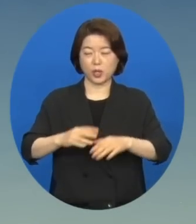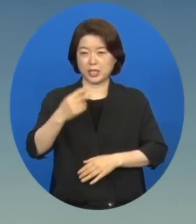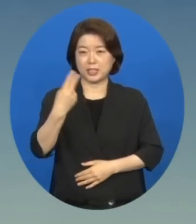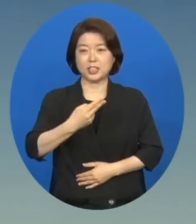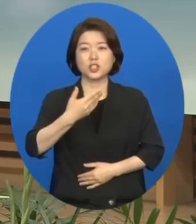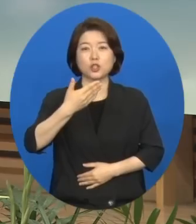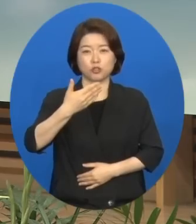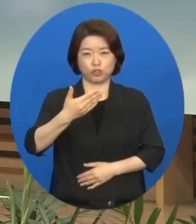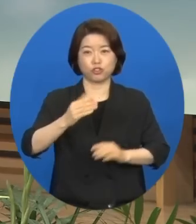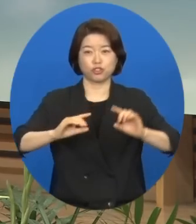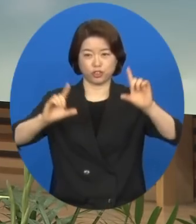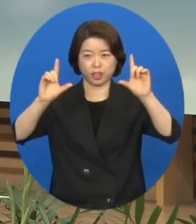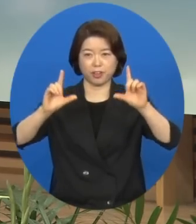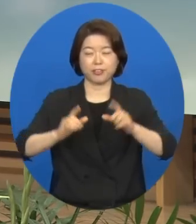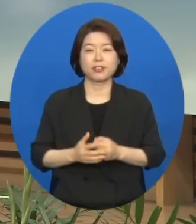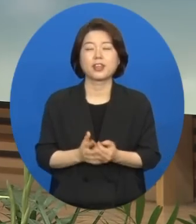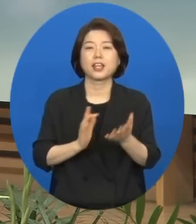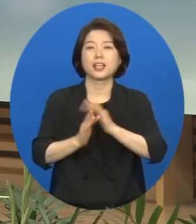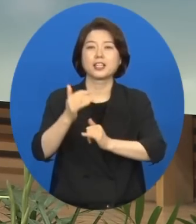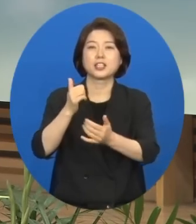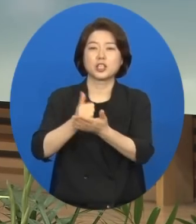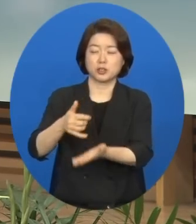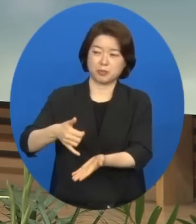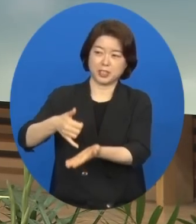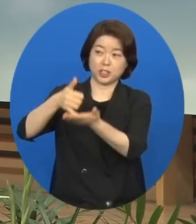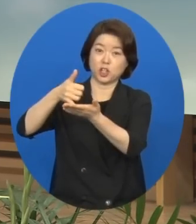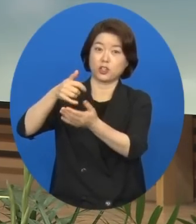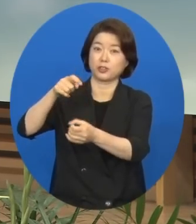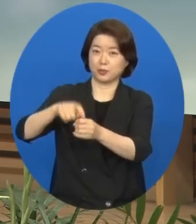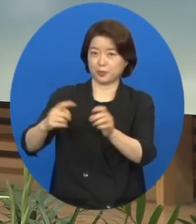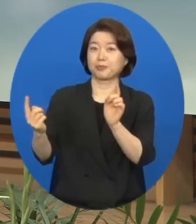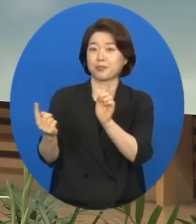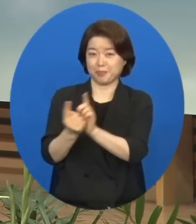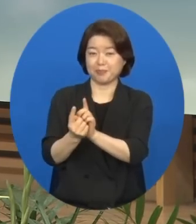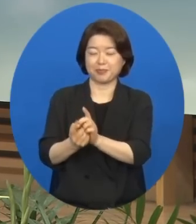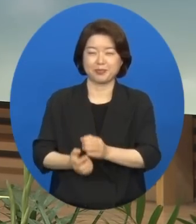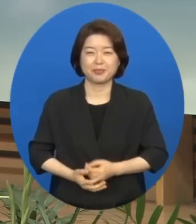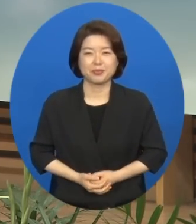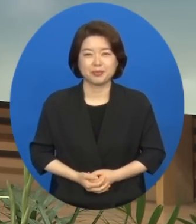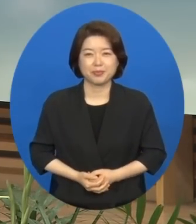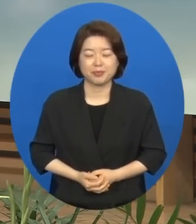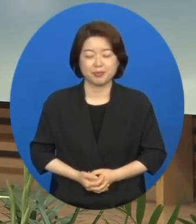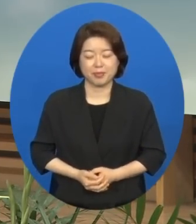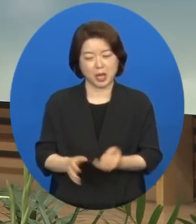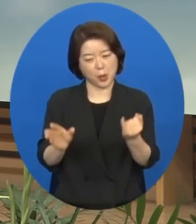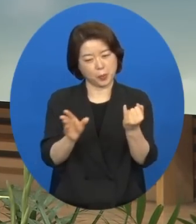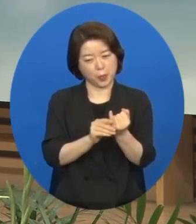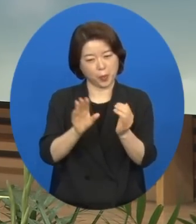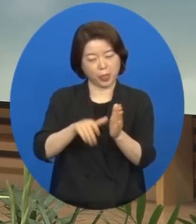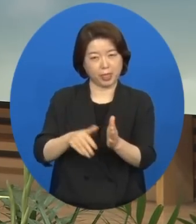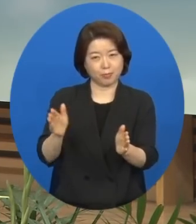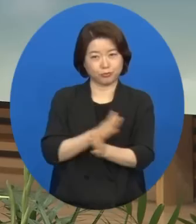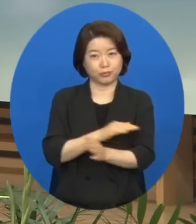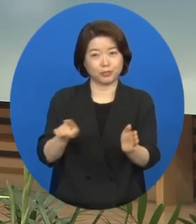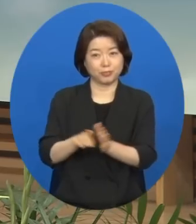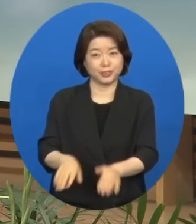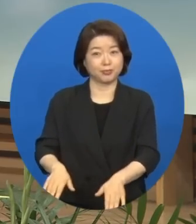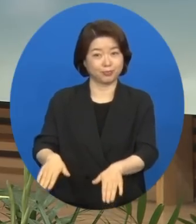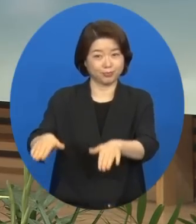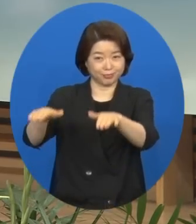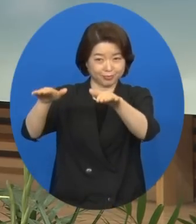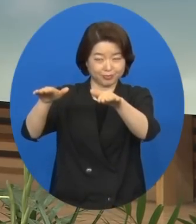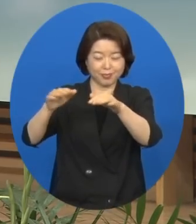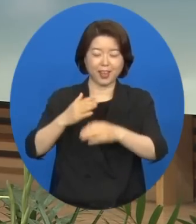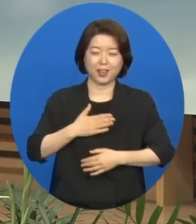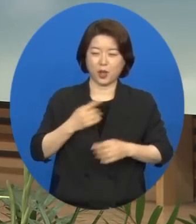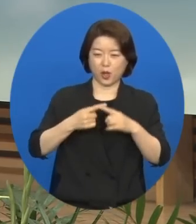2009년에 예수님을 인격적으로 만났습니다. 모태신앙으로 태어나서 저는